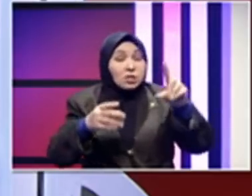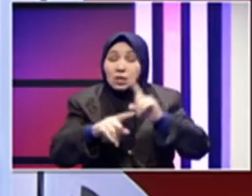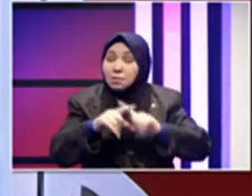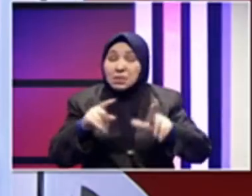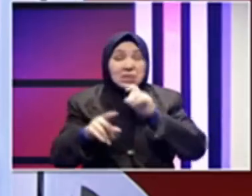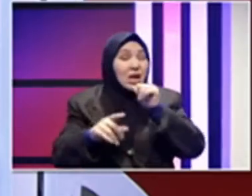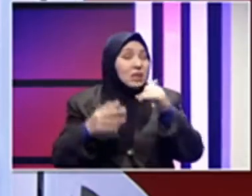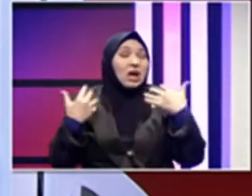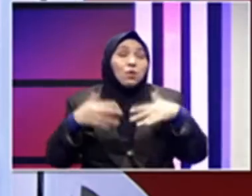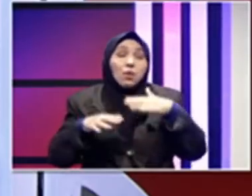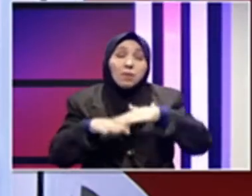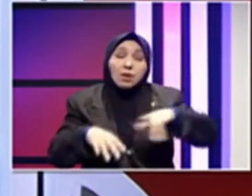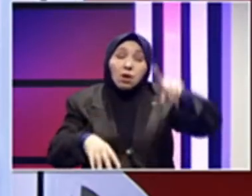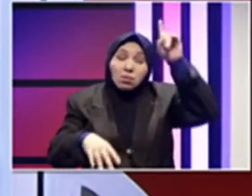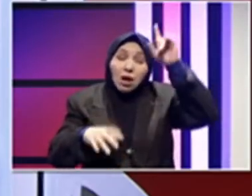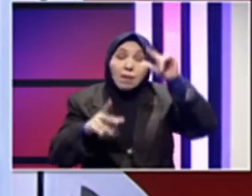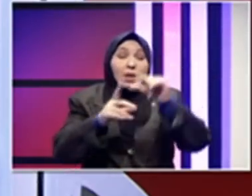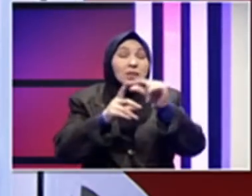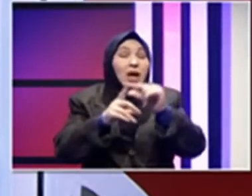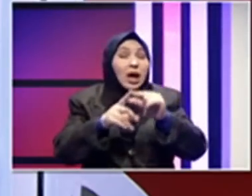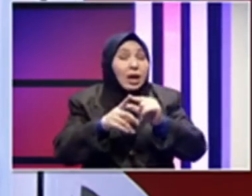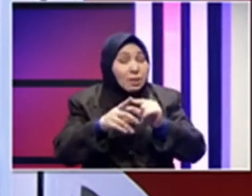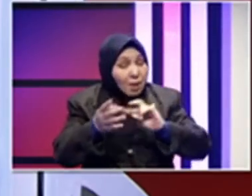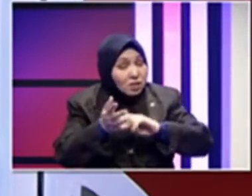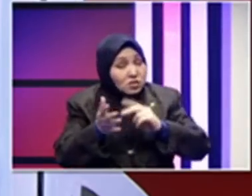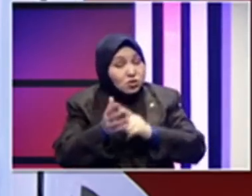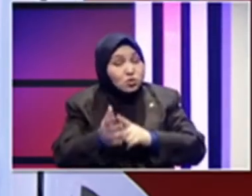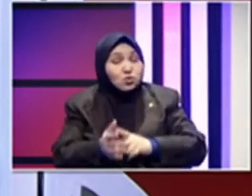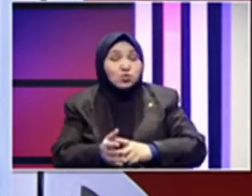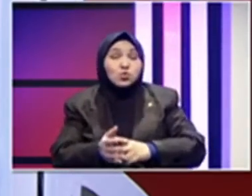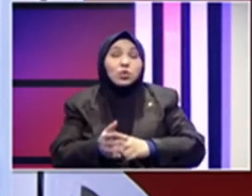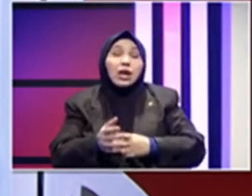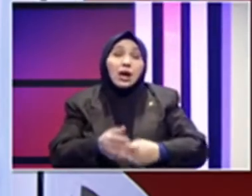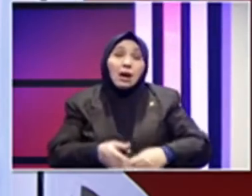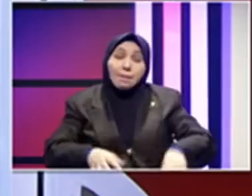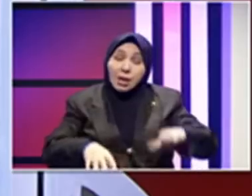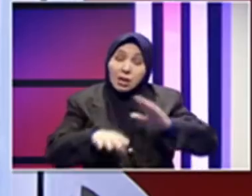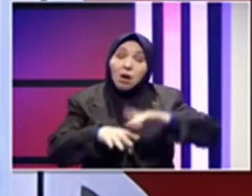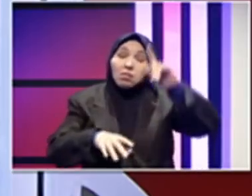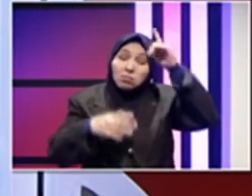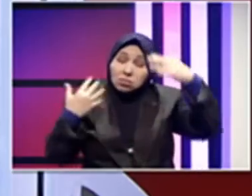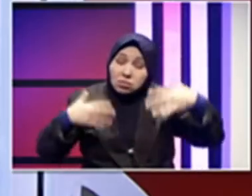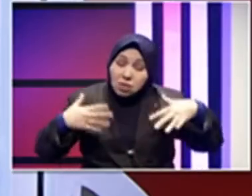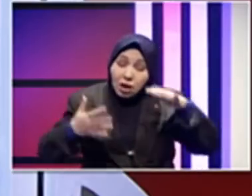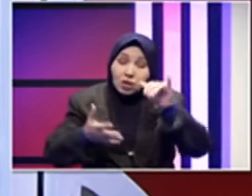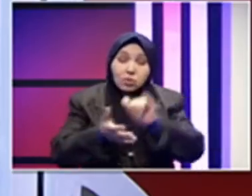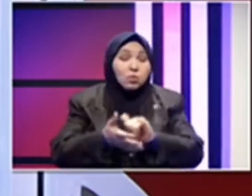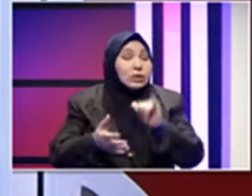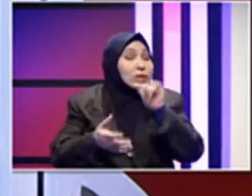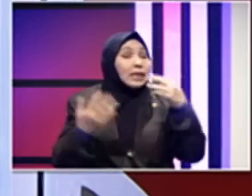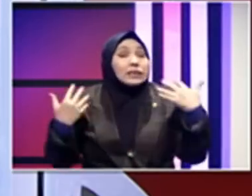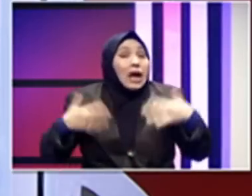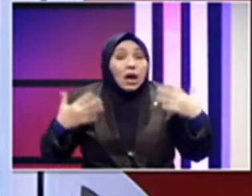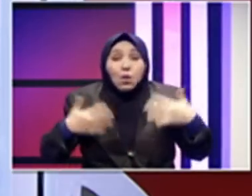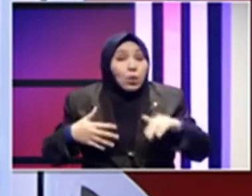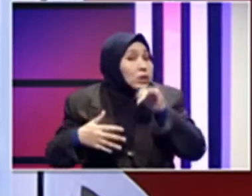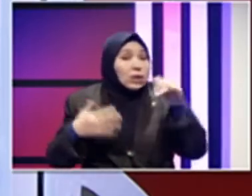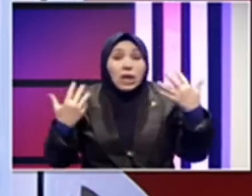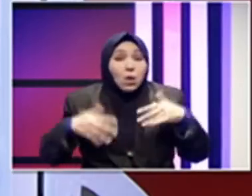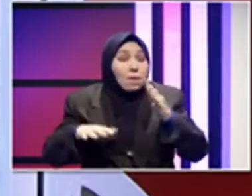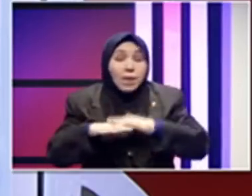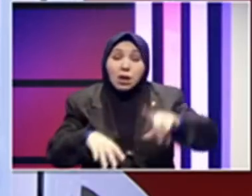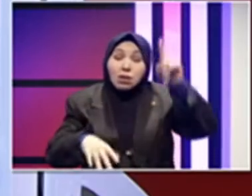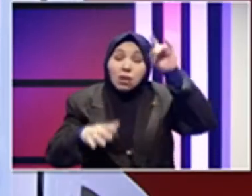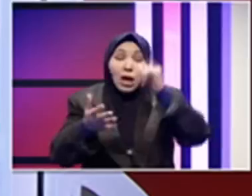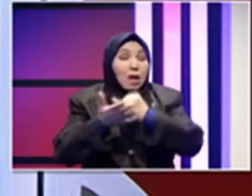Allah. Istilah takut pada Allah ini apa? Maksudnya akan dijelaskan pada ayat seterusnya. Kalau dia tak takut pada Allah, maksudnya ilmu